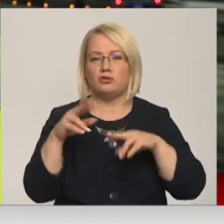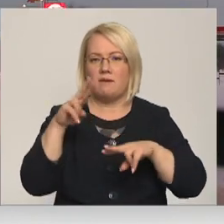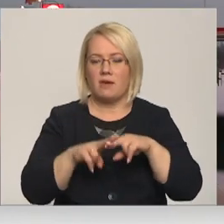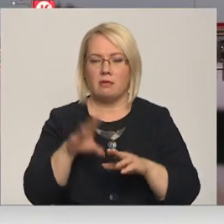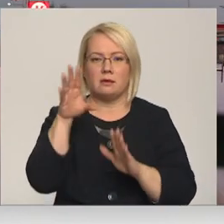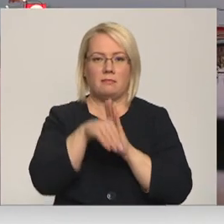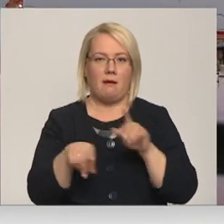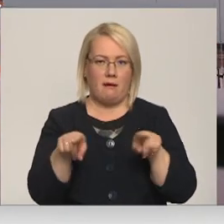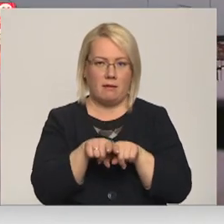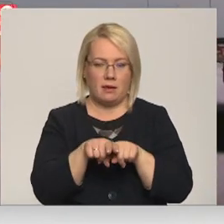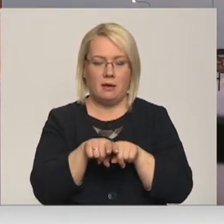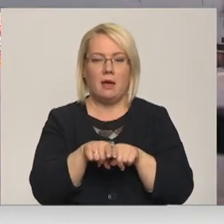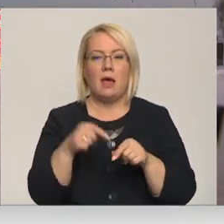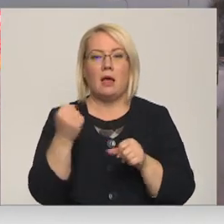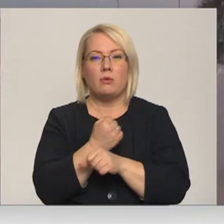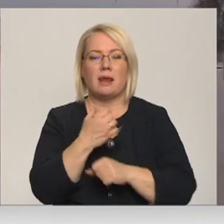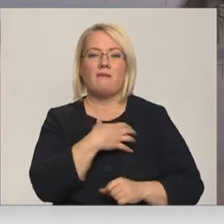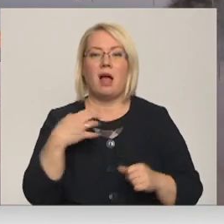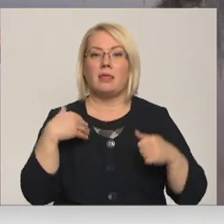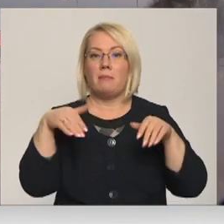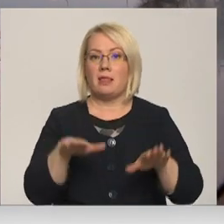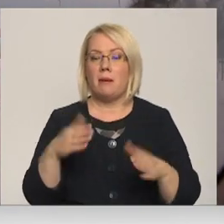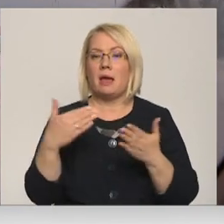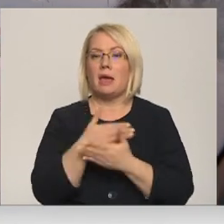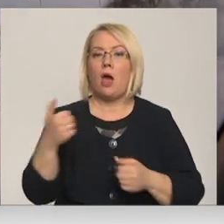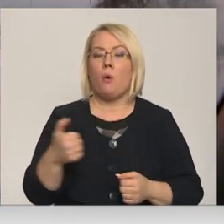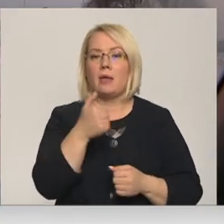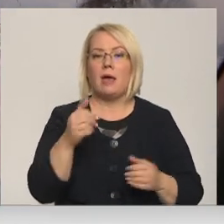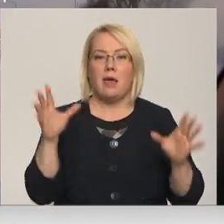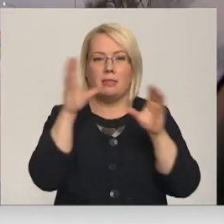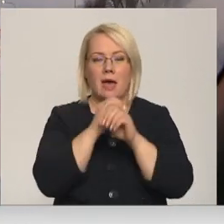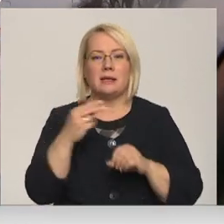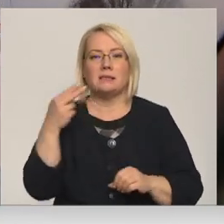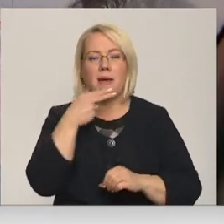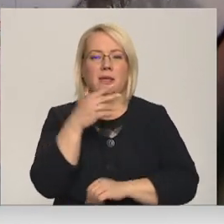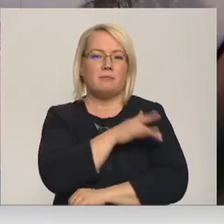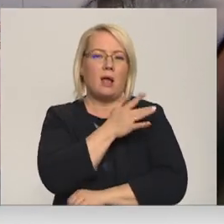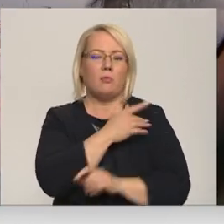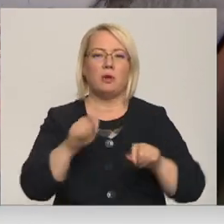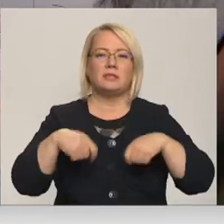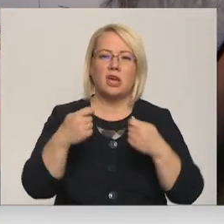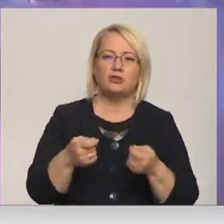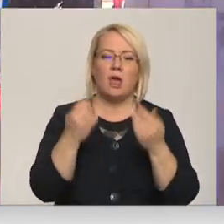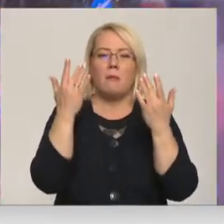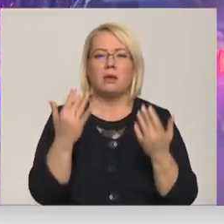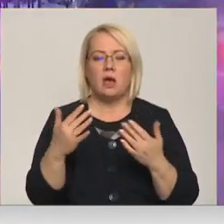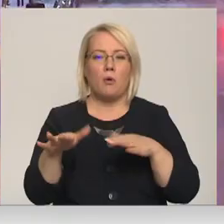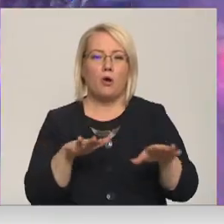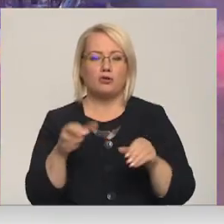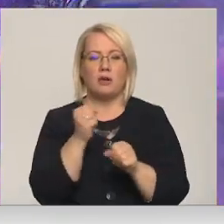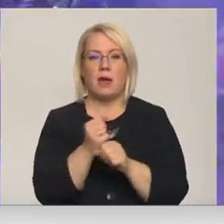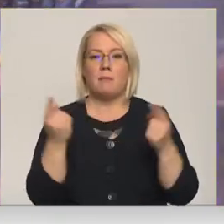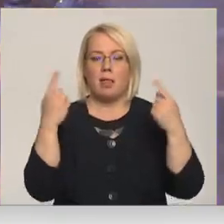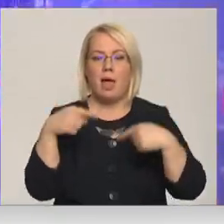skaitā. Kaut arī valdība lēmusi, ka jaungada naktī saimniecisko pakalpojumu sniegšanas un pasākumu organizēšanas darba